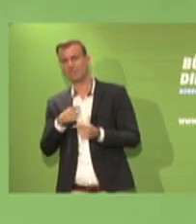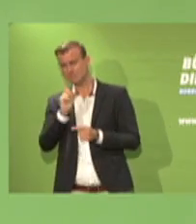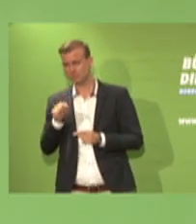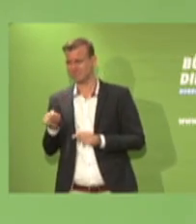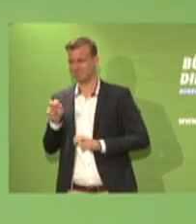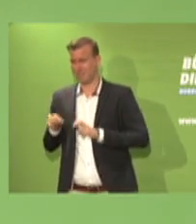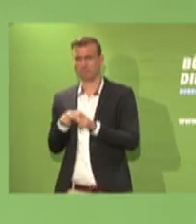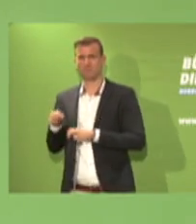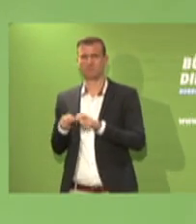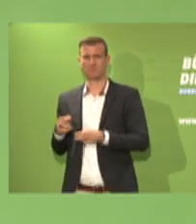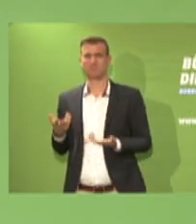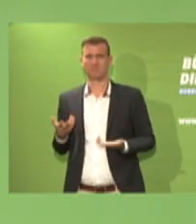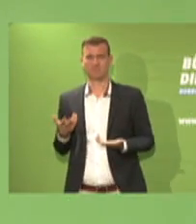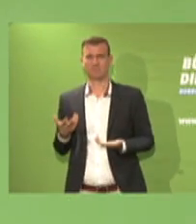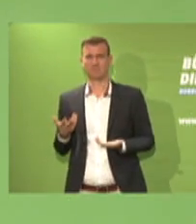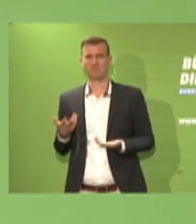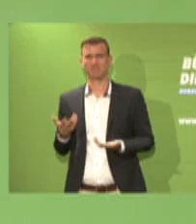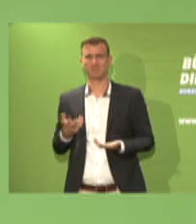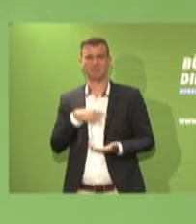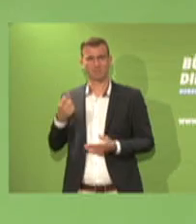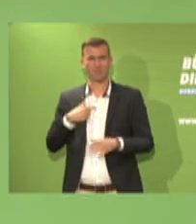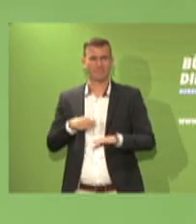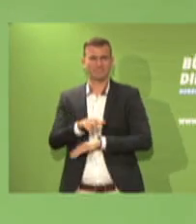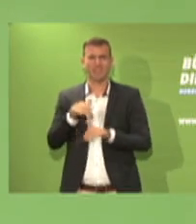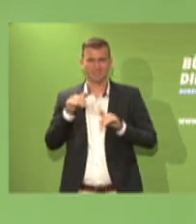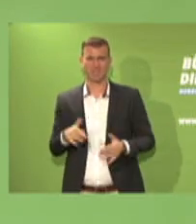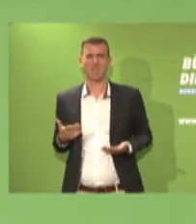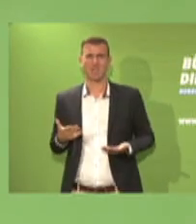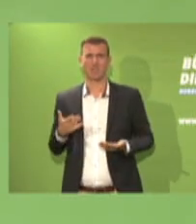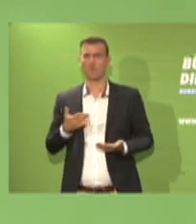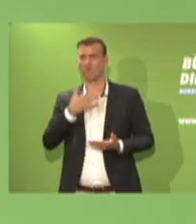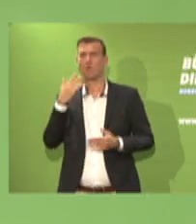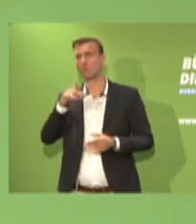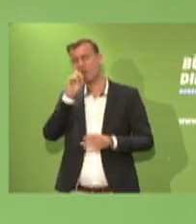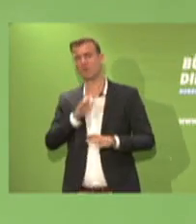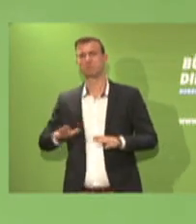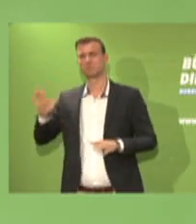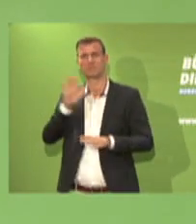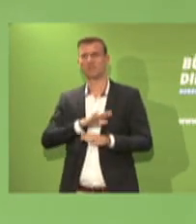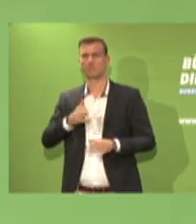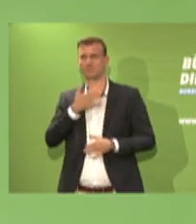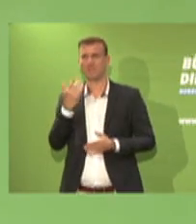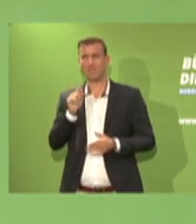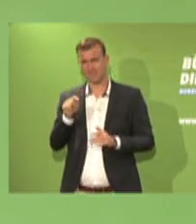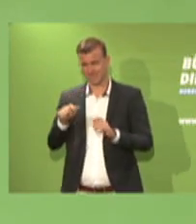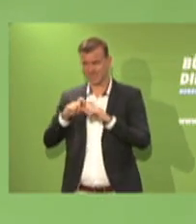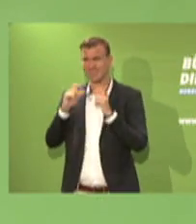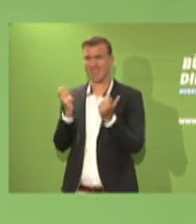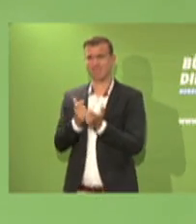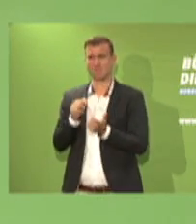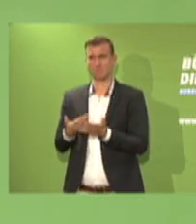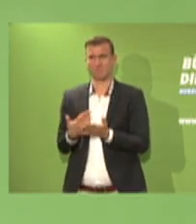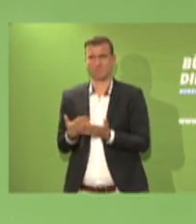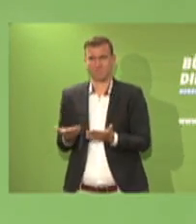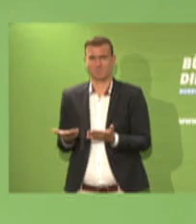nutzen als Medium. Wir haben sie in NRW, sind nicht bundesweit überall da, aber das sind die Gremien, wo wir